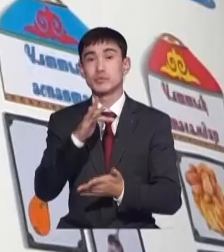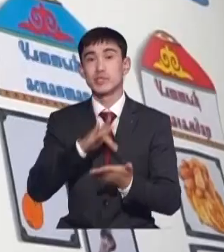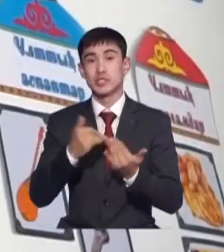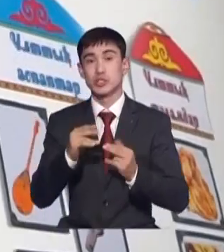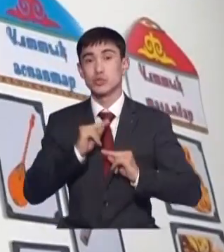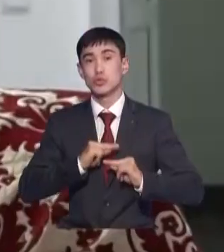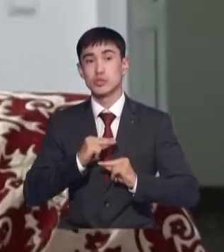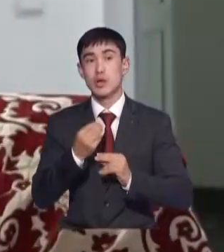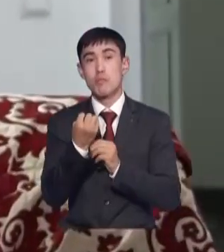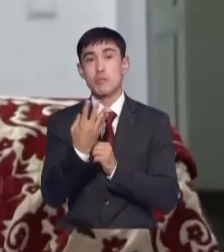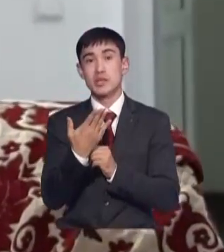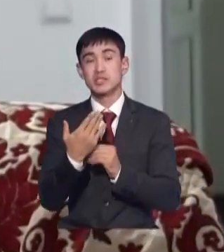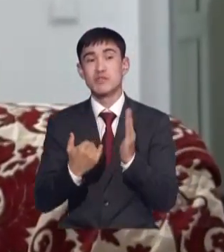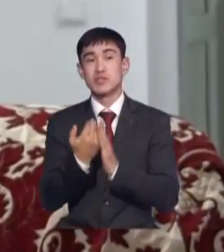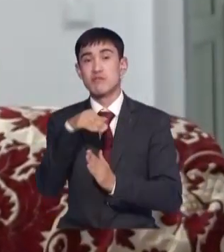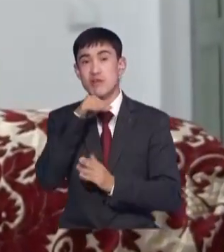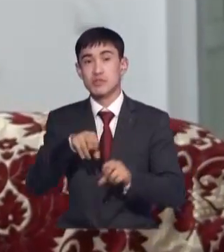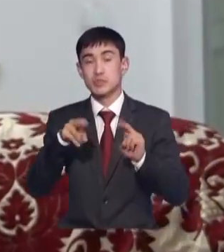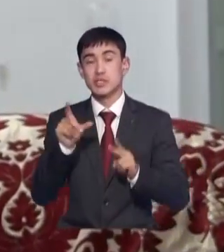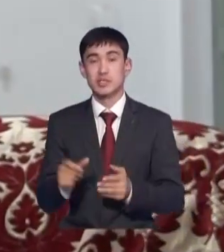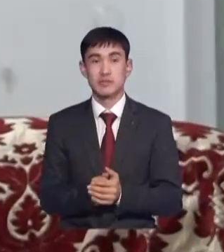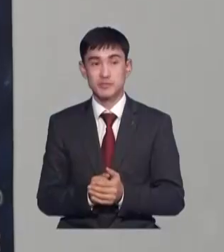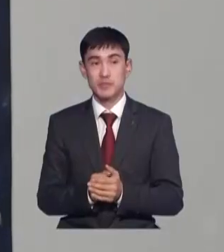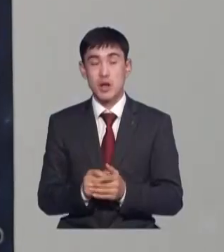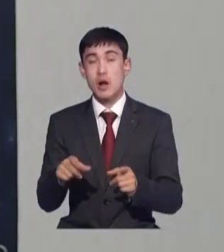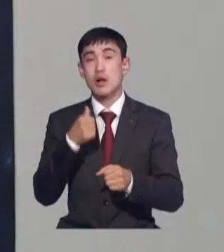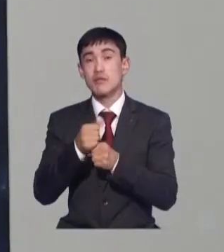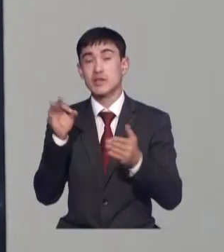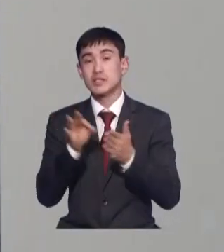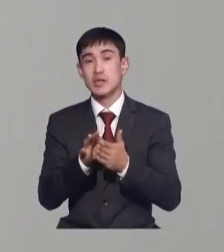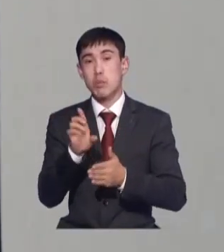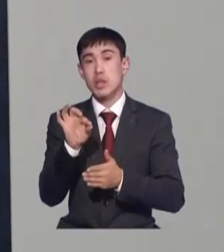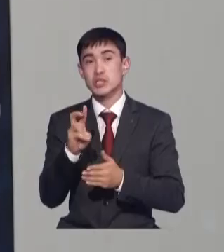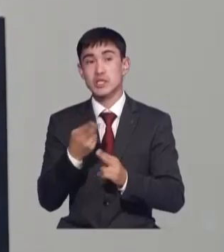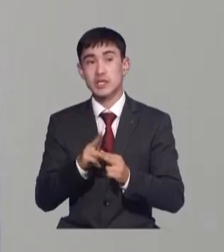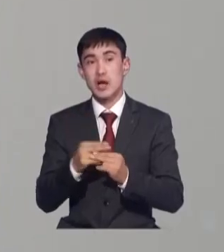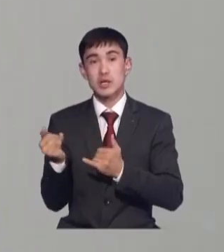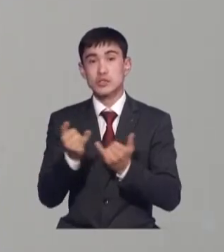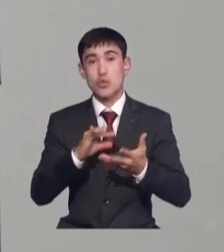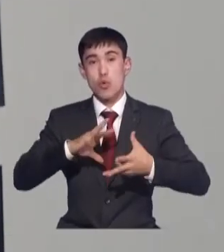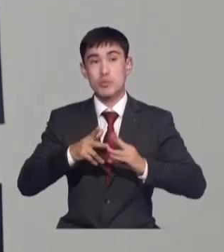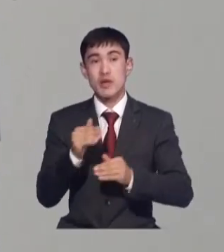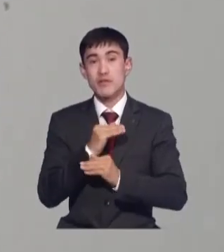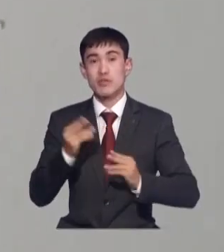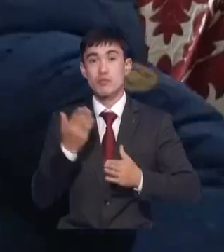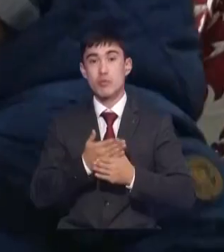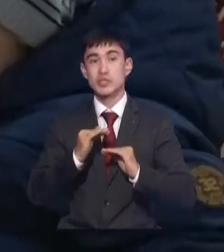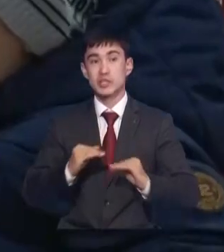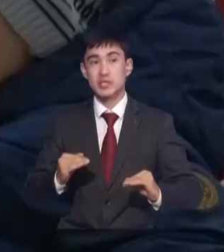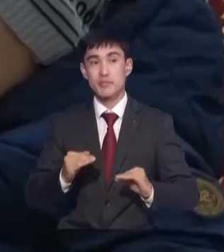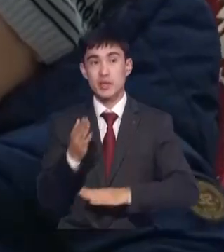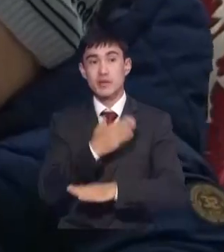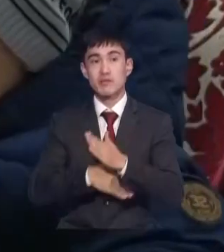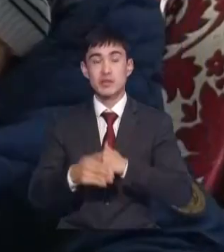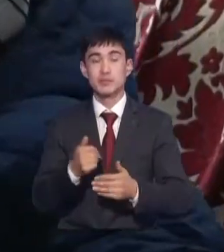сейчас трудится около 15 высококвалифицированных специалистов. Основной целью «Балажан» является оказание комплексной и эффективной помощи детям с